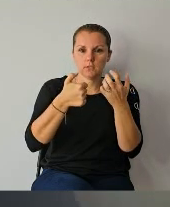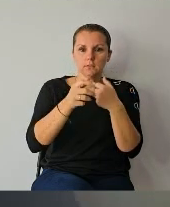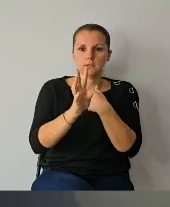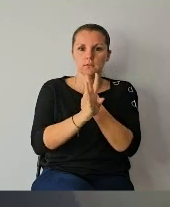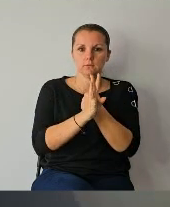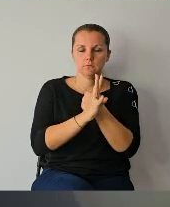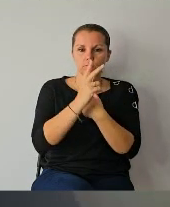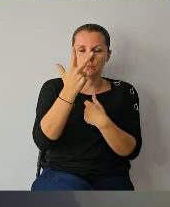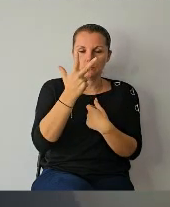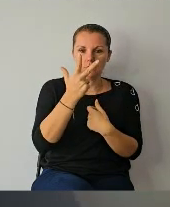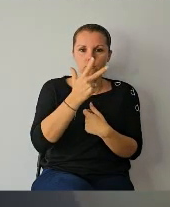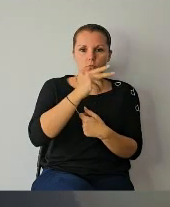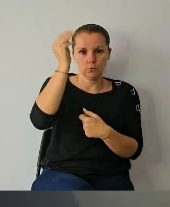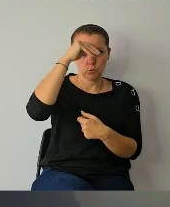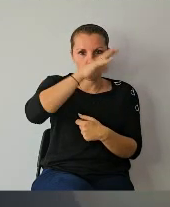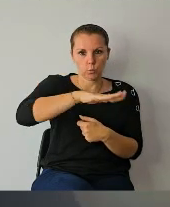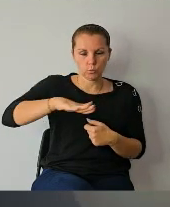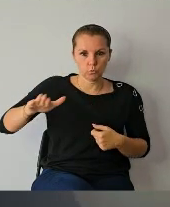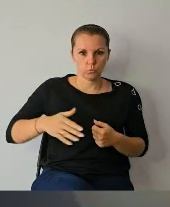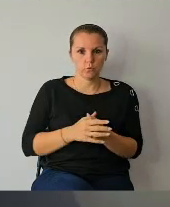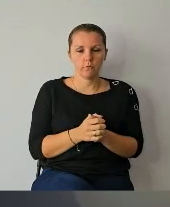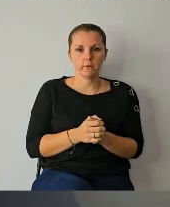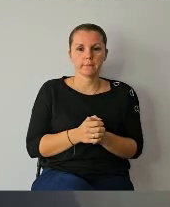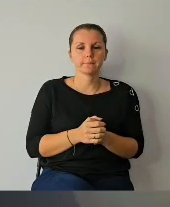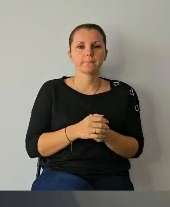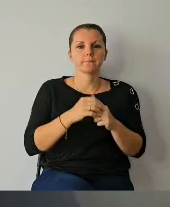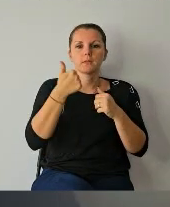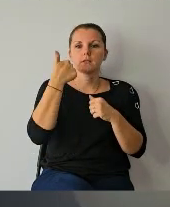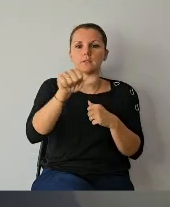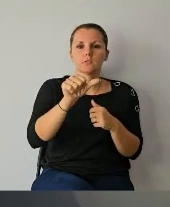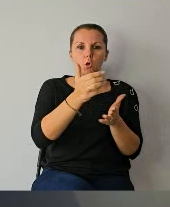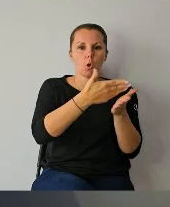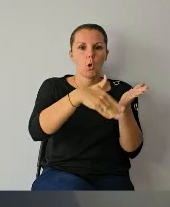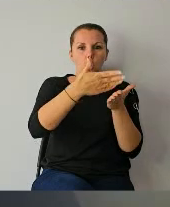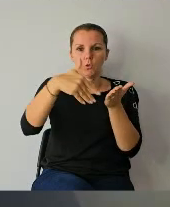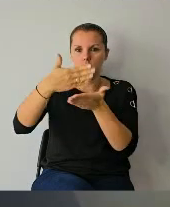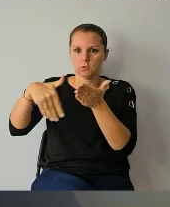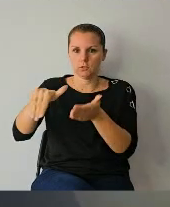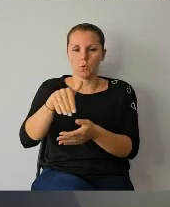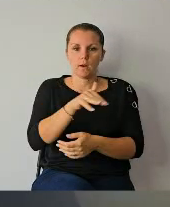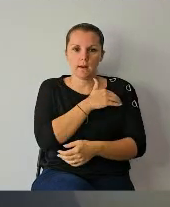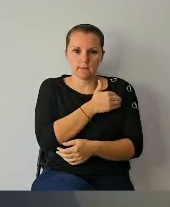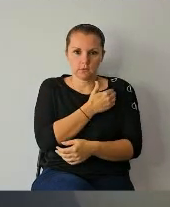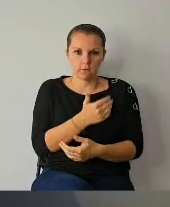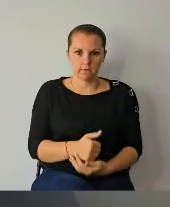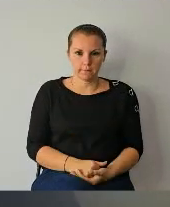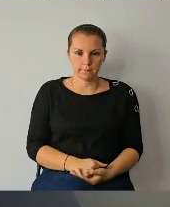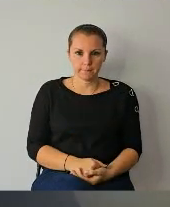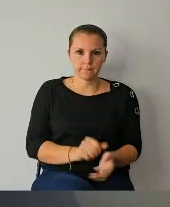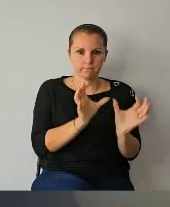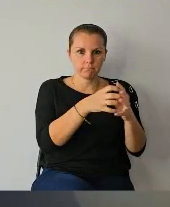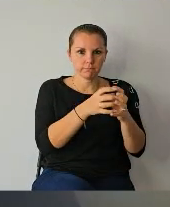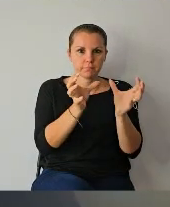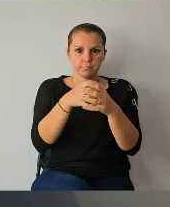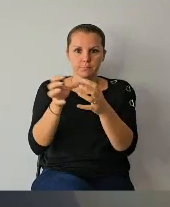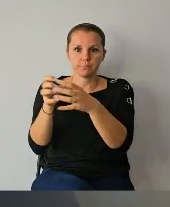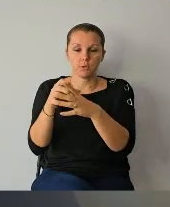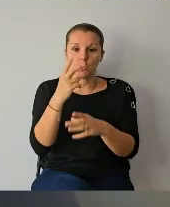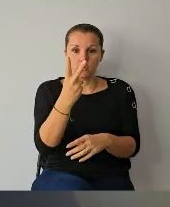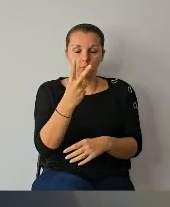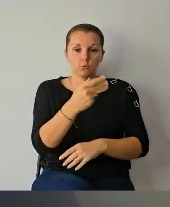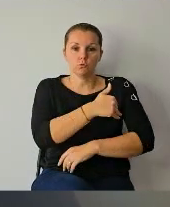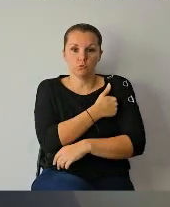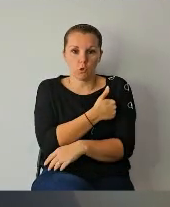1693 uczniów skupionych w 100 oddziałach klasowych. W 2 szkołach, jak przedstawia slajd,